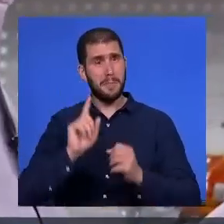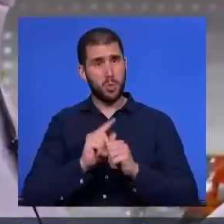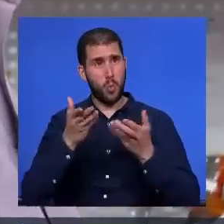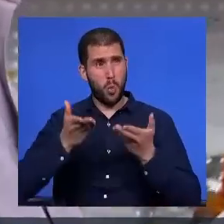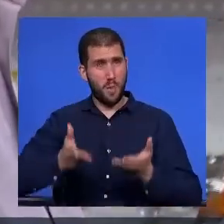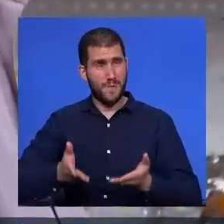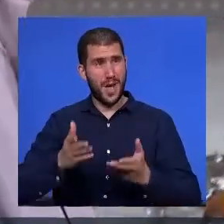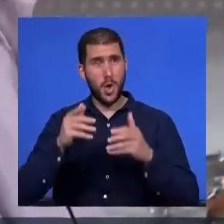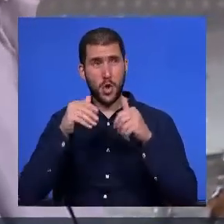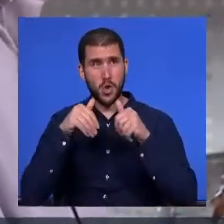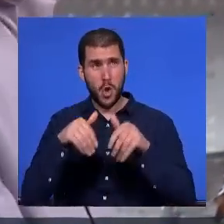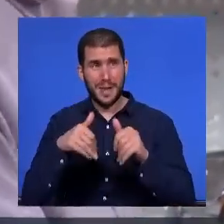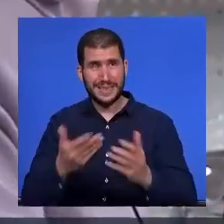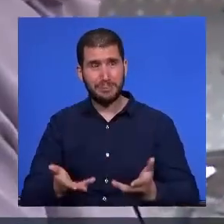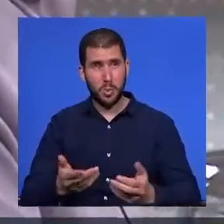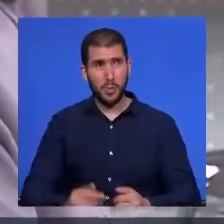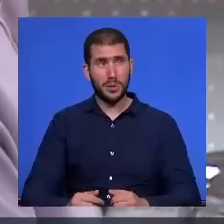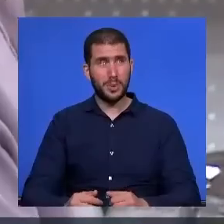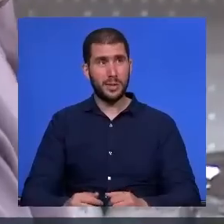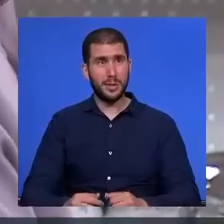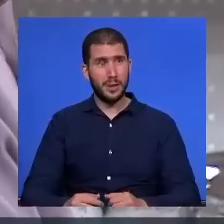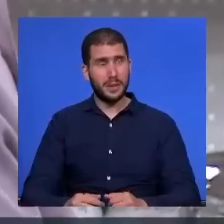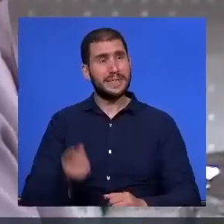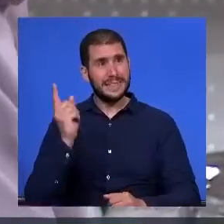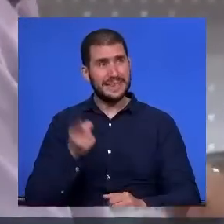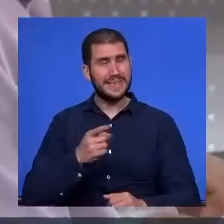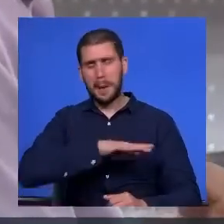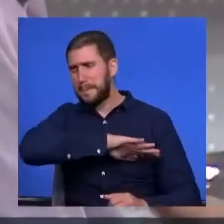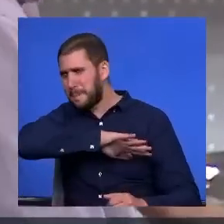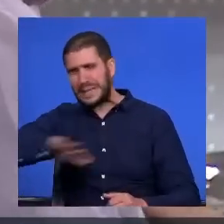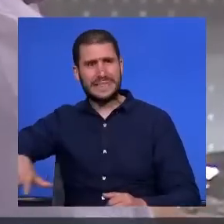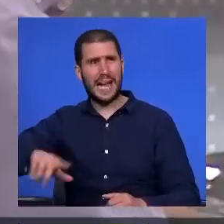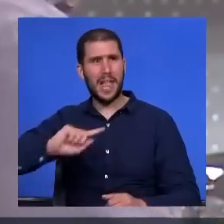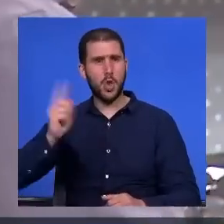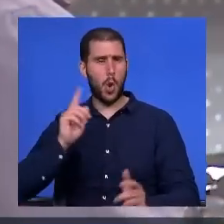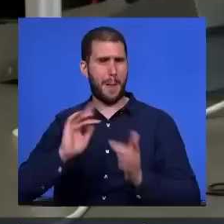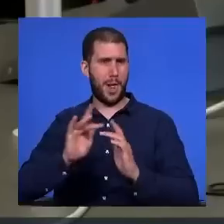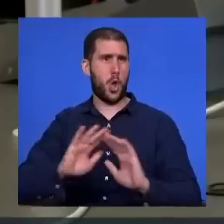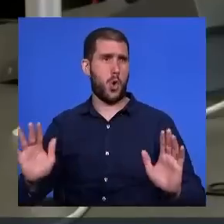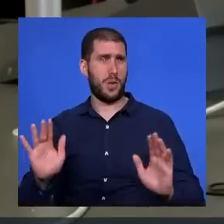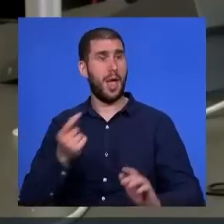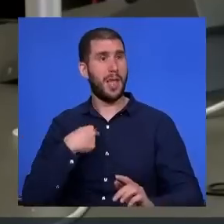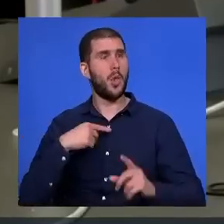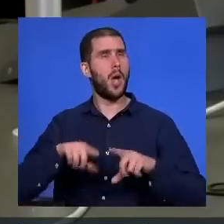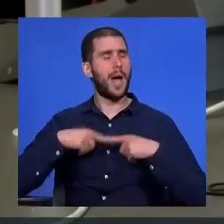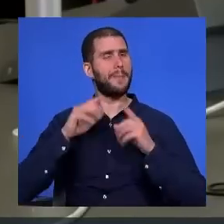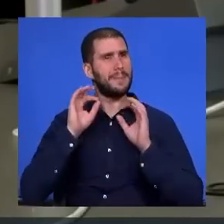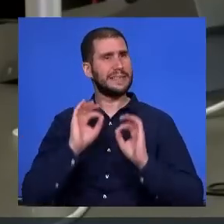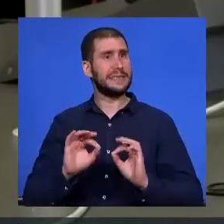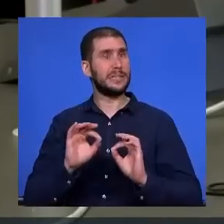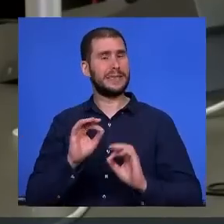שבעת הזאת, כן, יום העצמאות, צריך לשים בצד את המחלוקות. אנחנו חיים